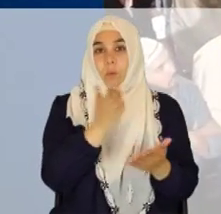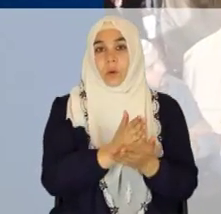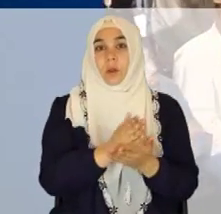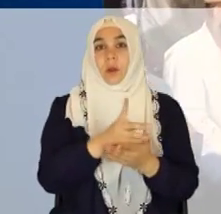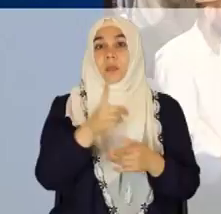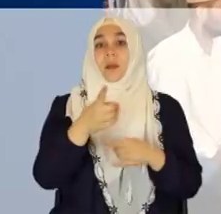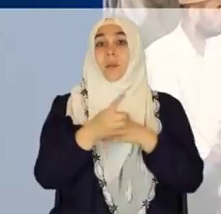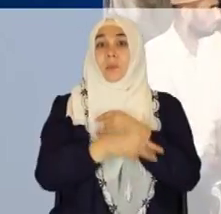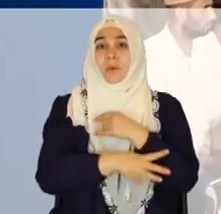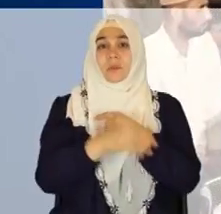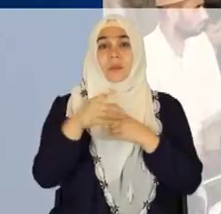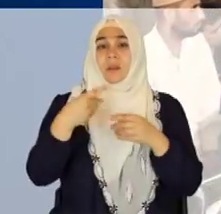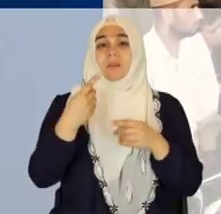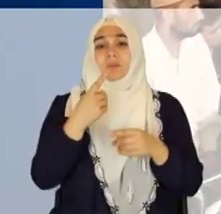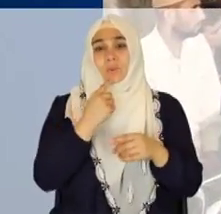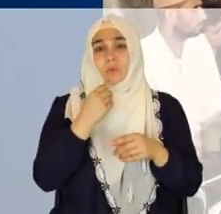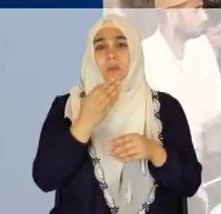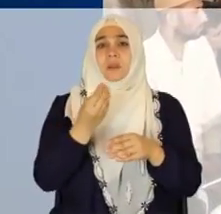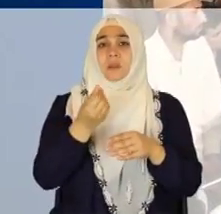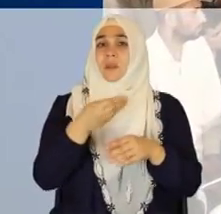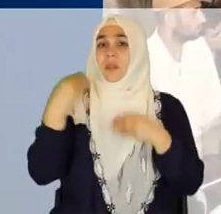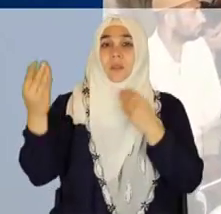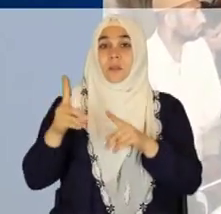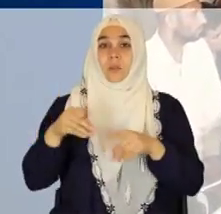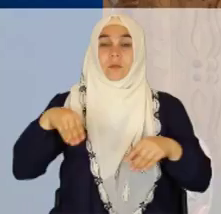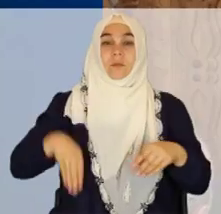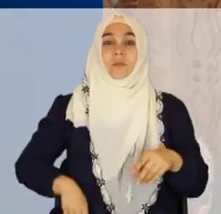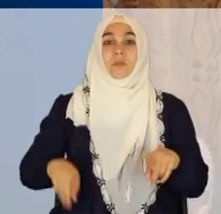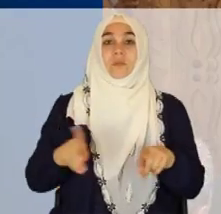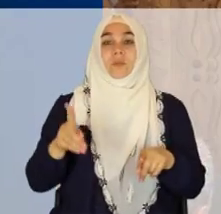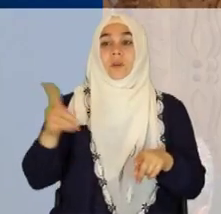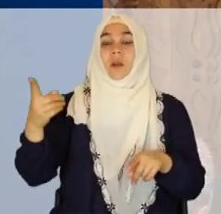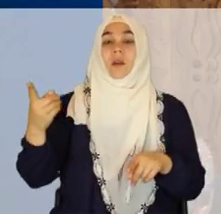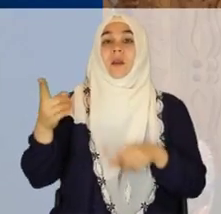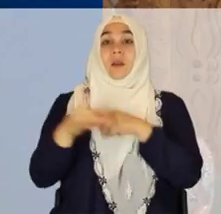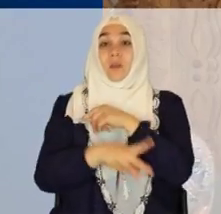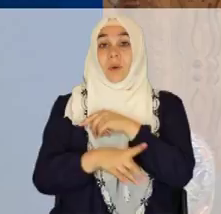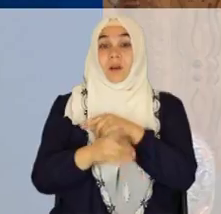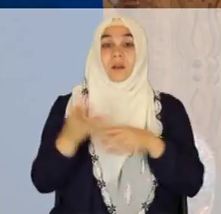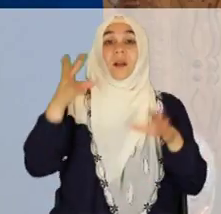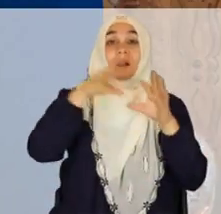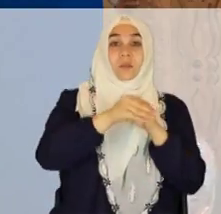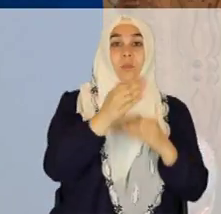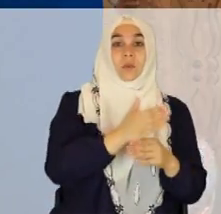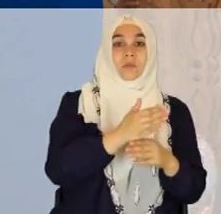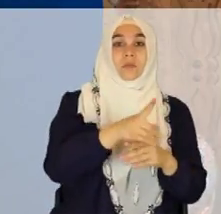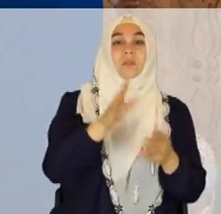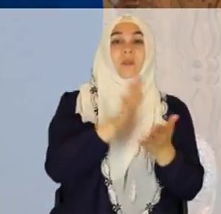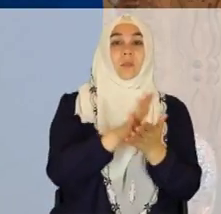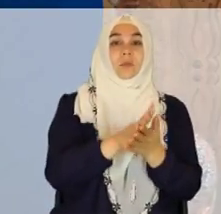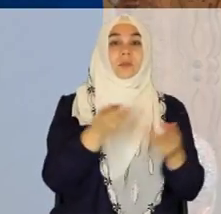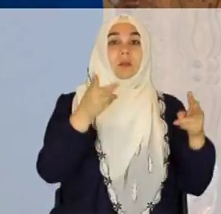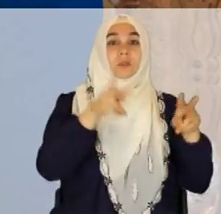Molini bermasdan, zakotini bermasdan molini o'sha bo'yicha olib yursa, kambag'alning haqqi qo'shilganligi uchun moli iflos